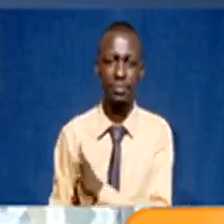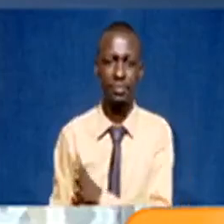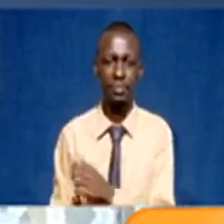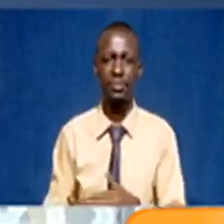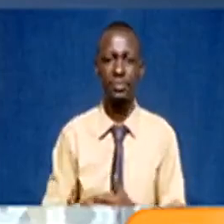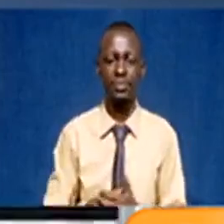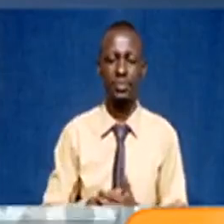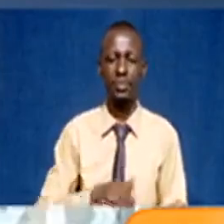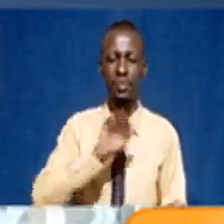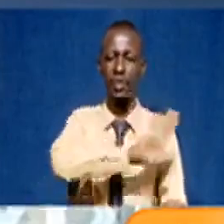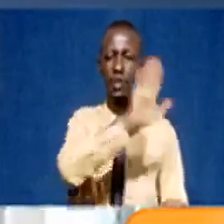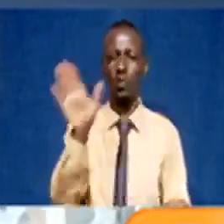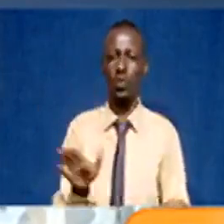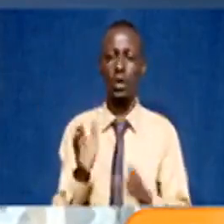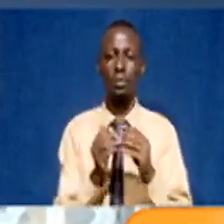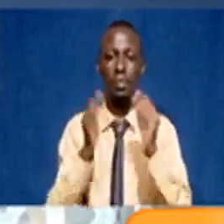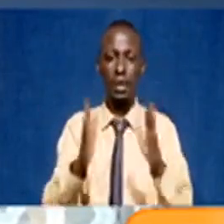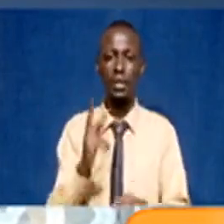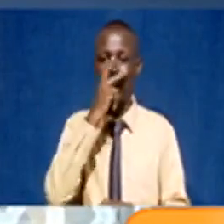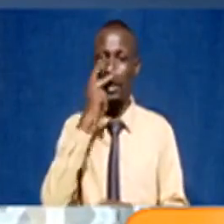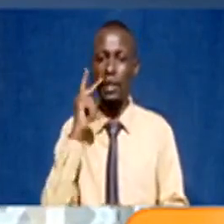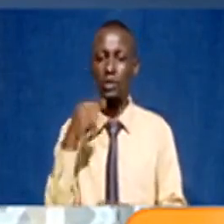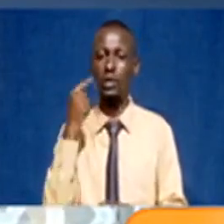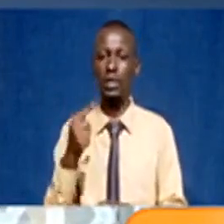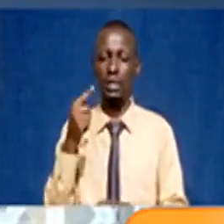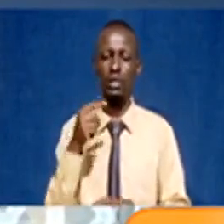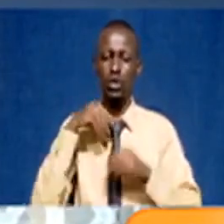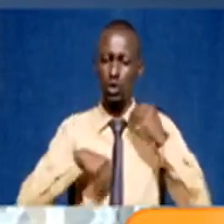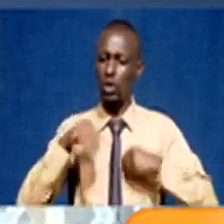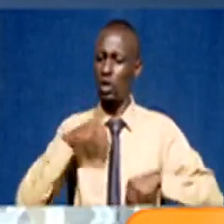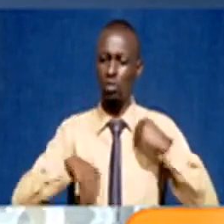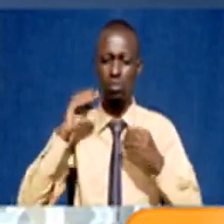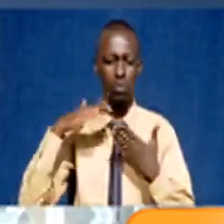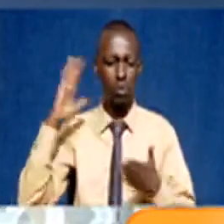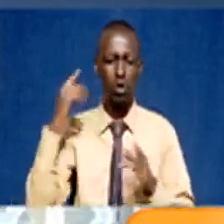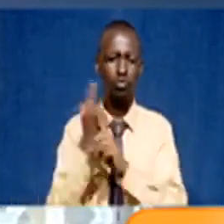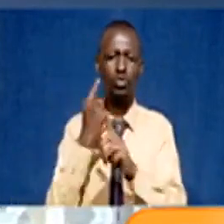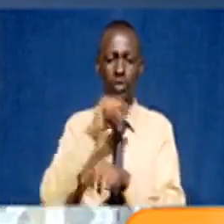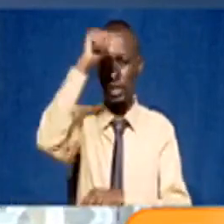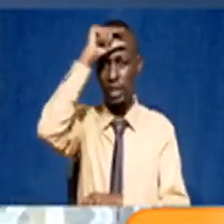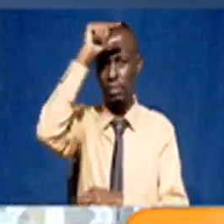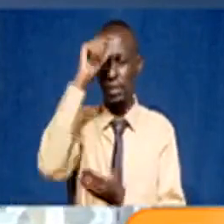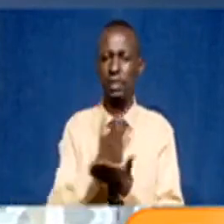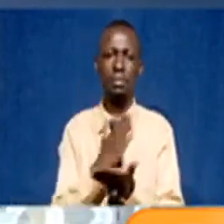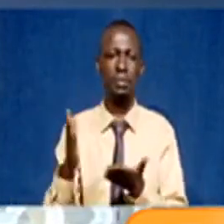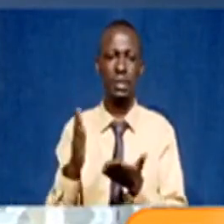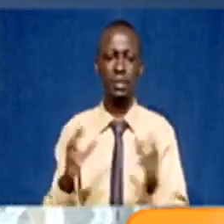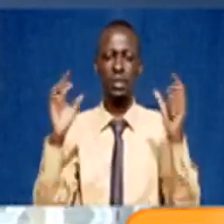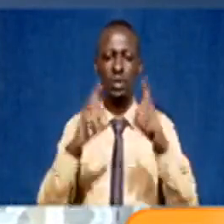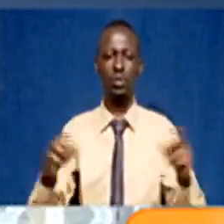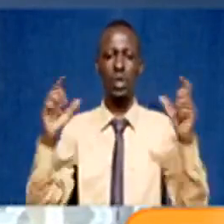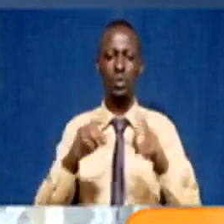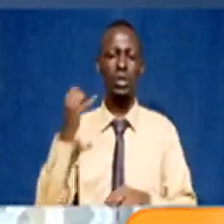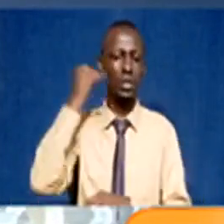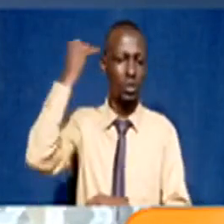Taifa, kinara wa Wiper Kalonzo Musyoka amekashifu kukithiri kwa ufisadi katika asasi mbalimbali za serikali. Akizungumza katika kaunti